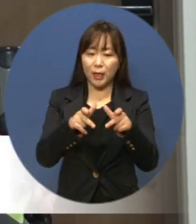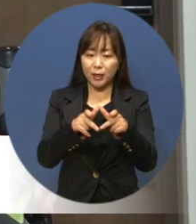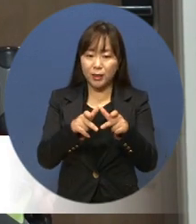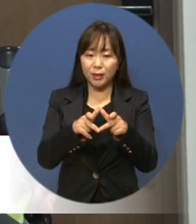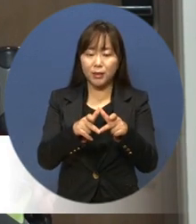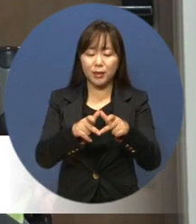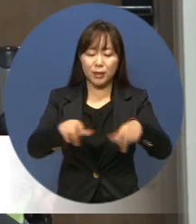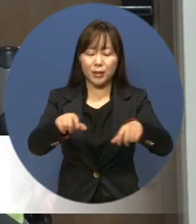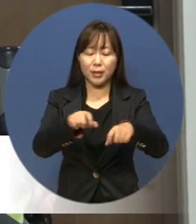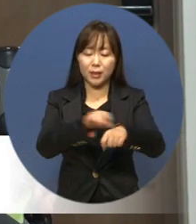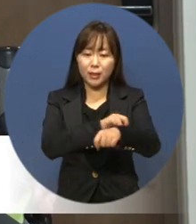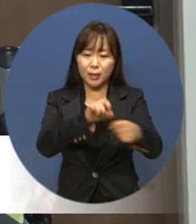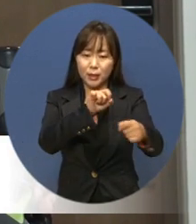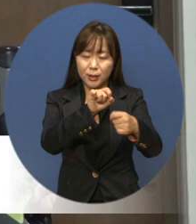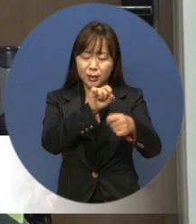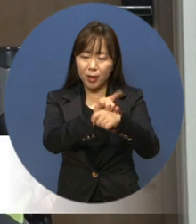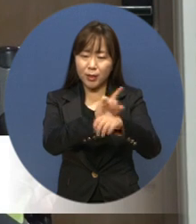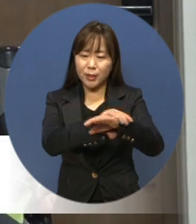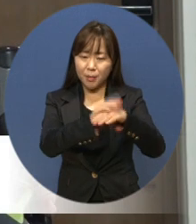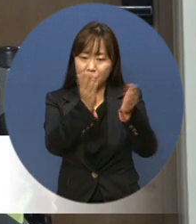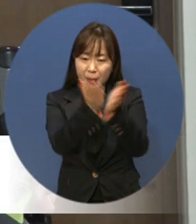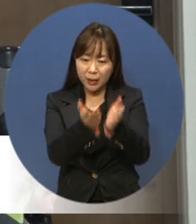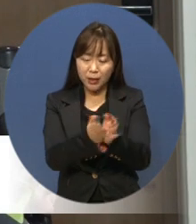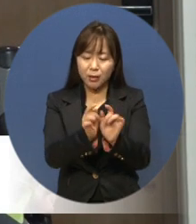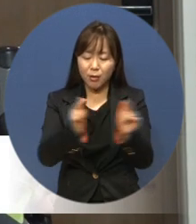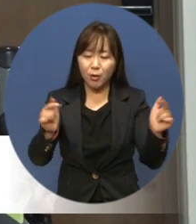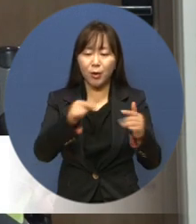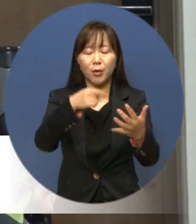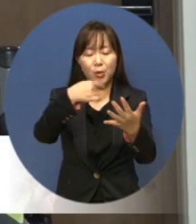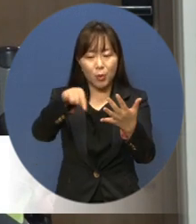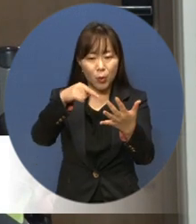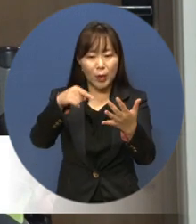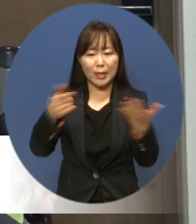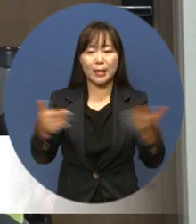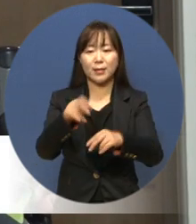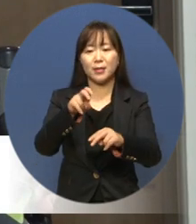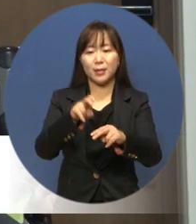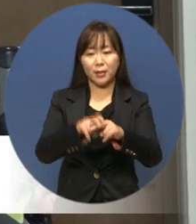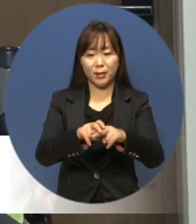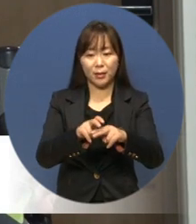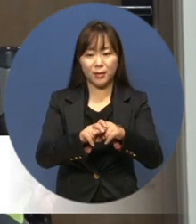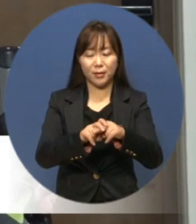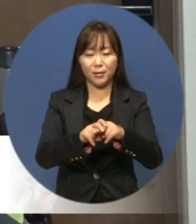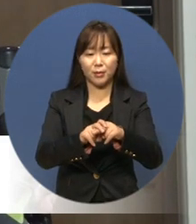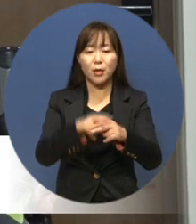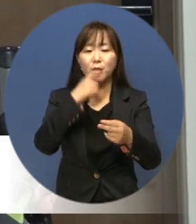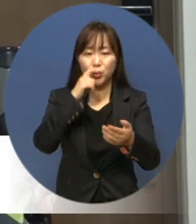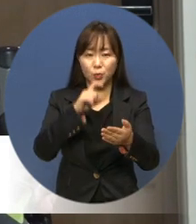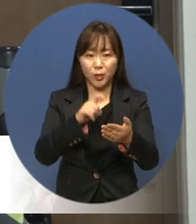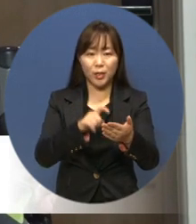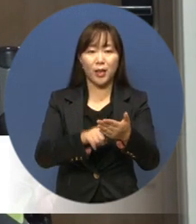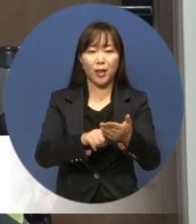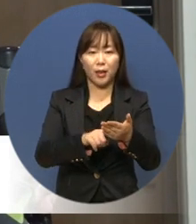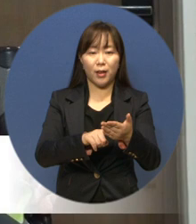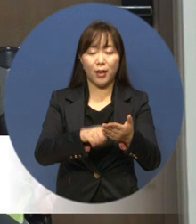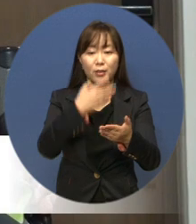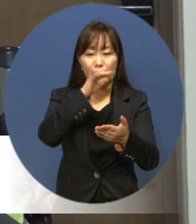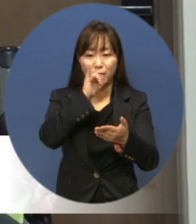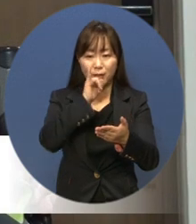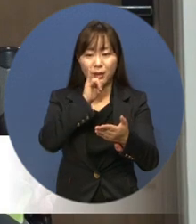장애인들이 장애 특성에 맞는 다양한 교육과 일자리를 쉽게 접할 수